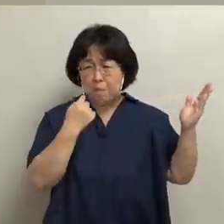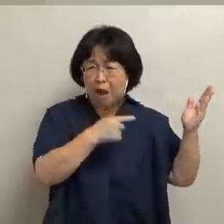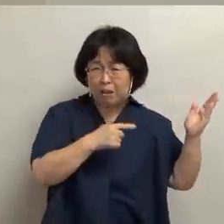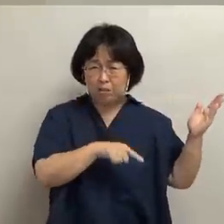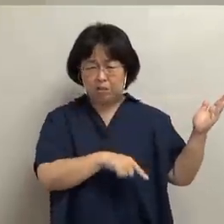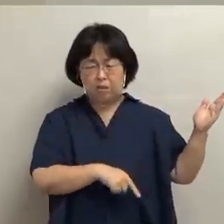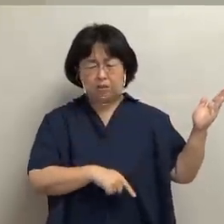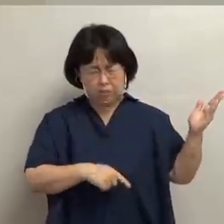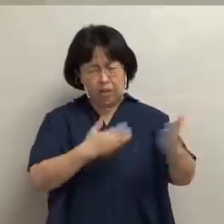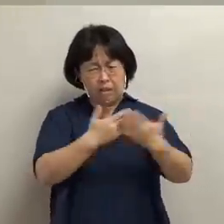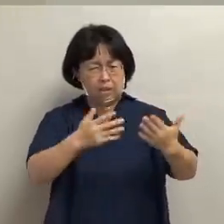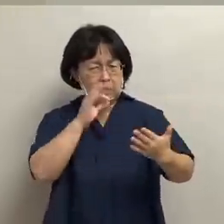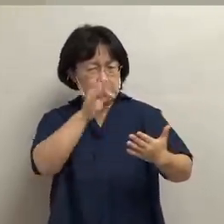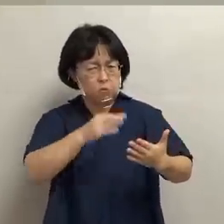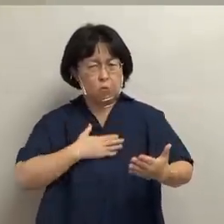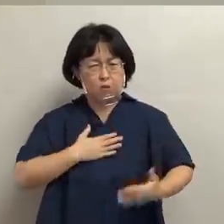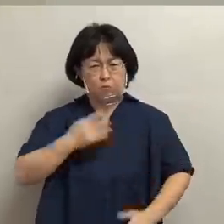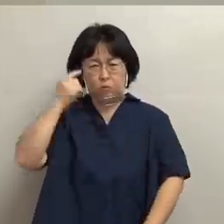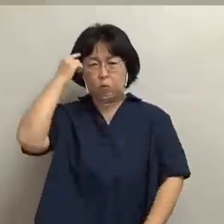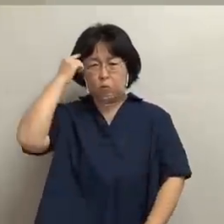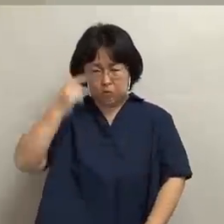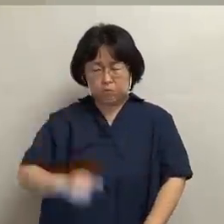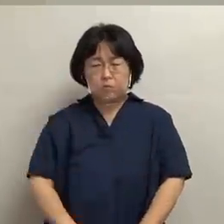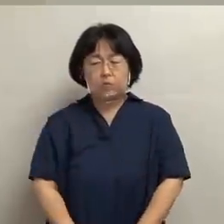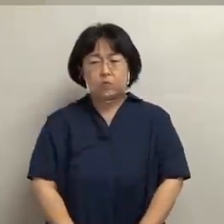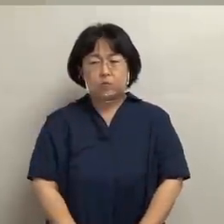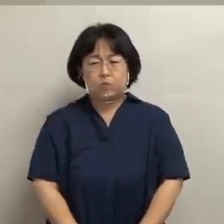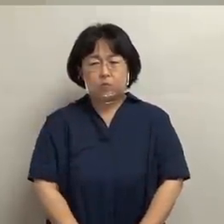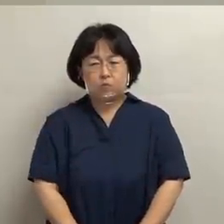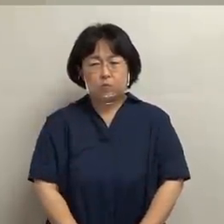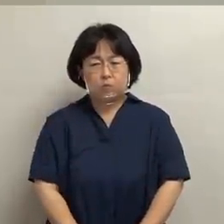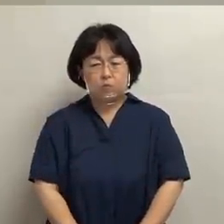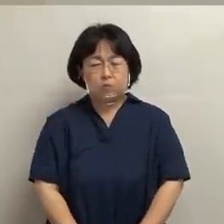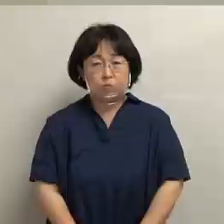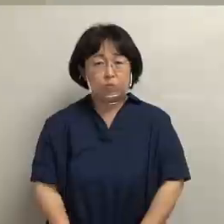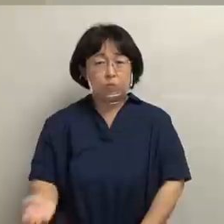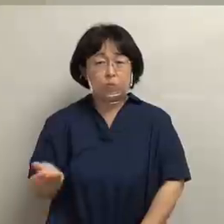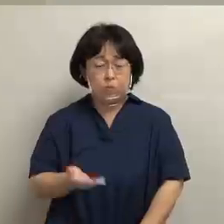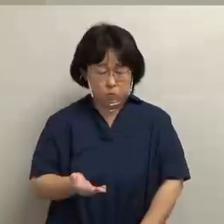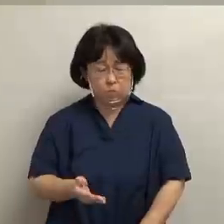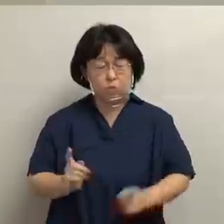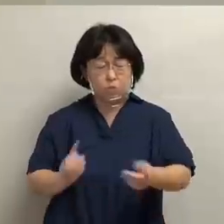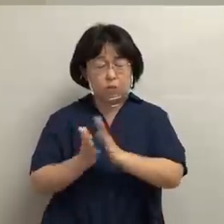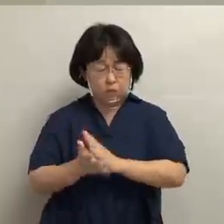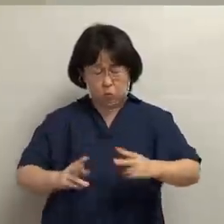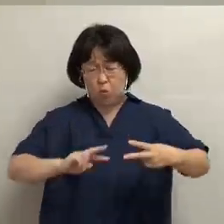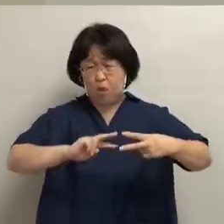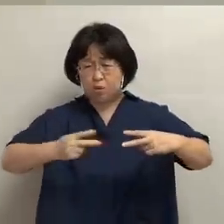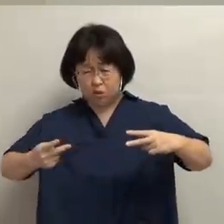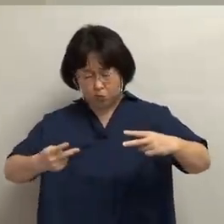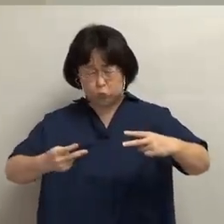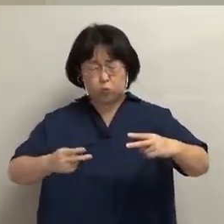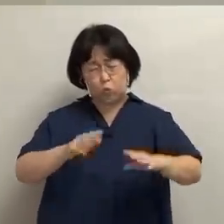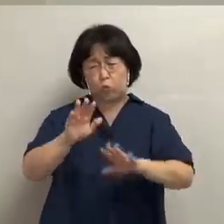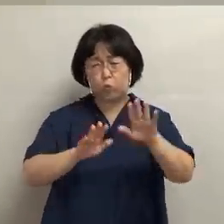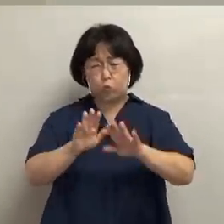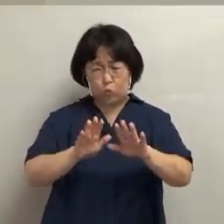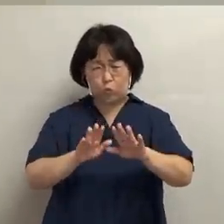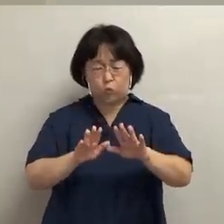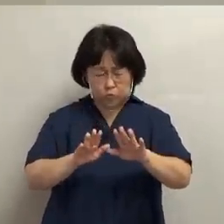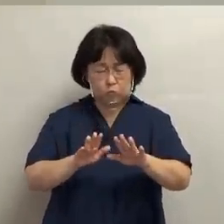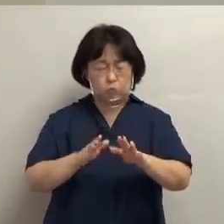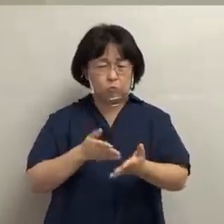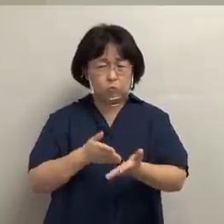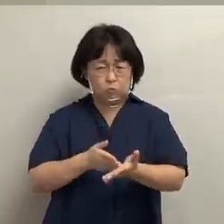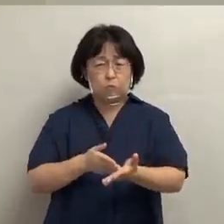なこの像を見ただけでわかっていただけると思いますデイて県内の変異株の状況です剣サイドをご覧下さい変化部の感染状況